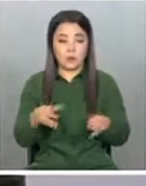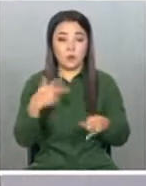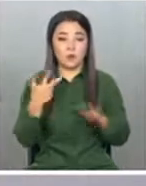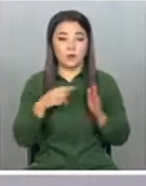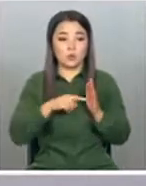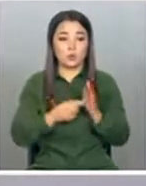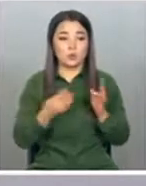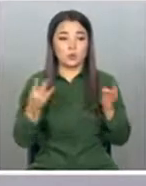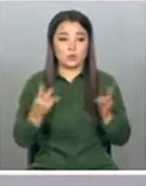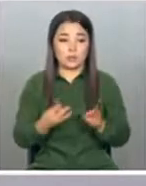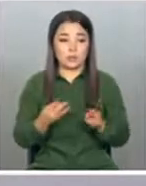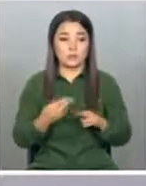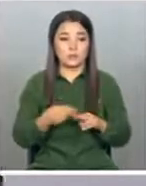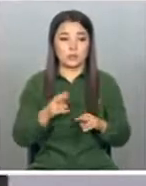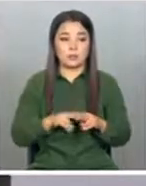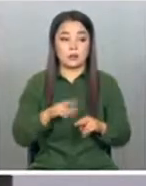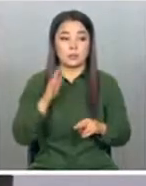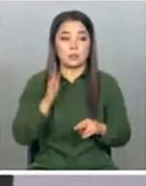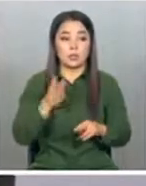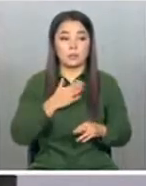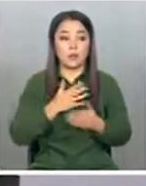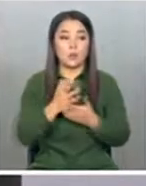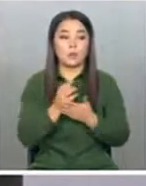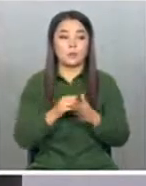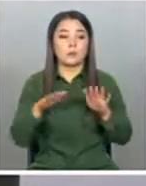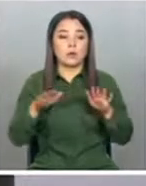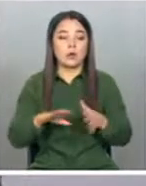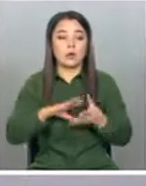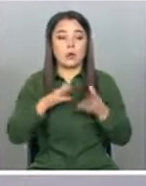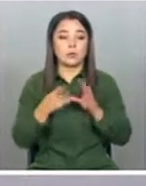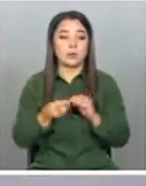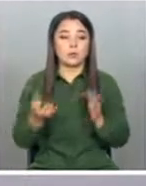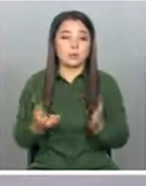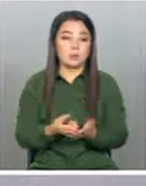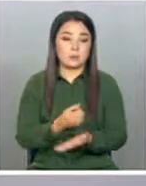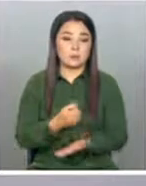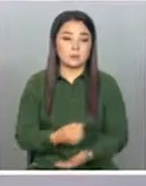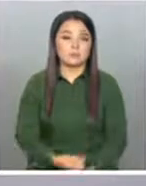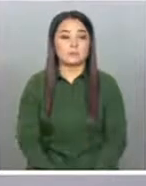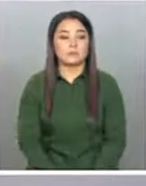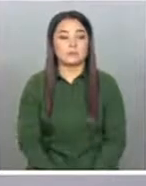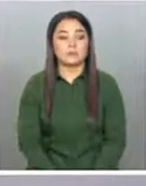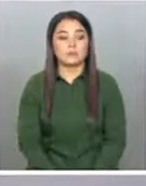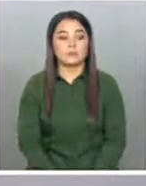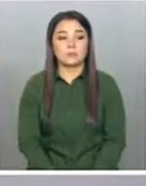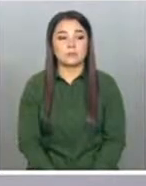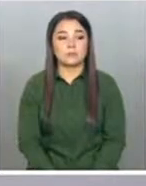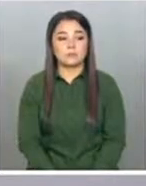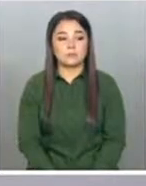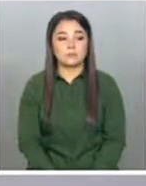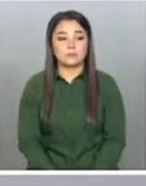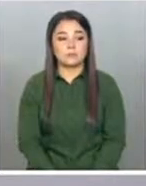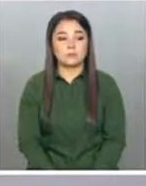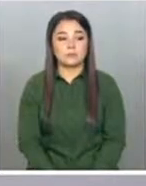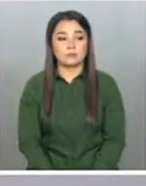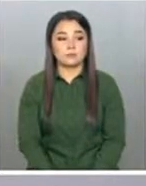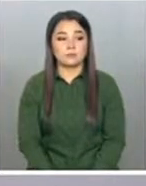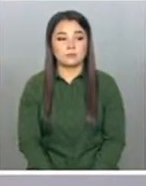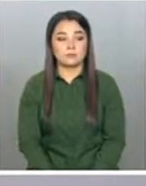көбейту қажет болады. Сонда біз қойманың ауданын табамыз. S қойма тең 3